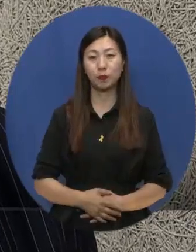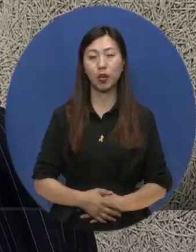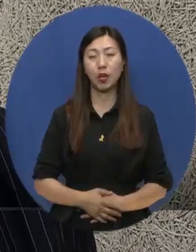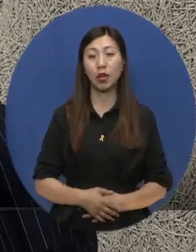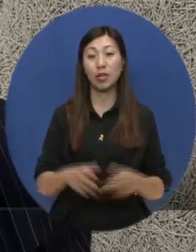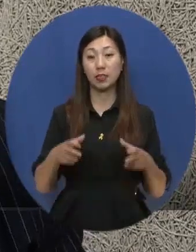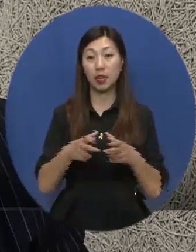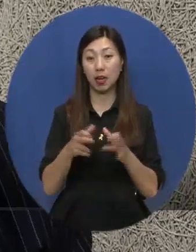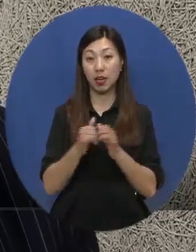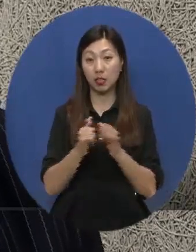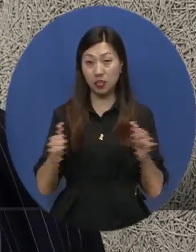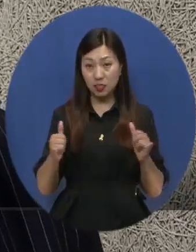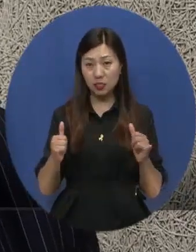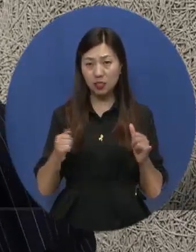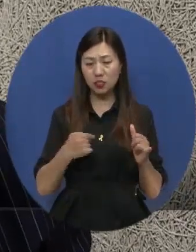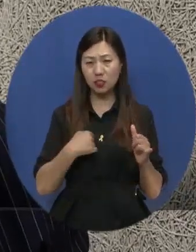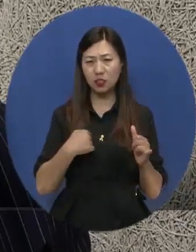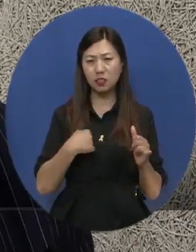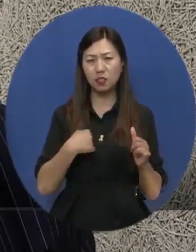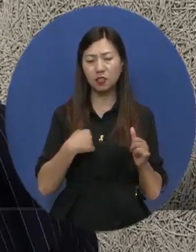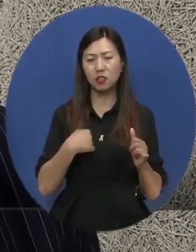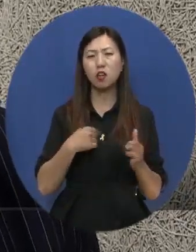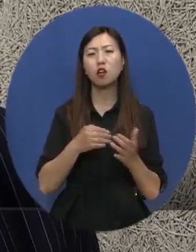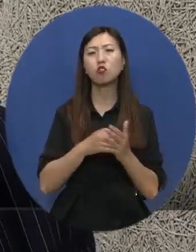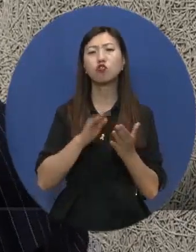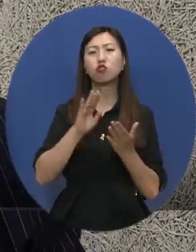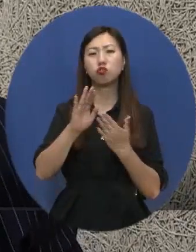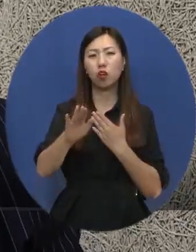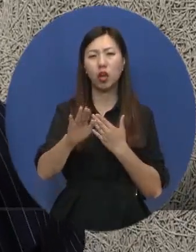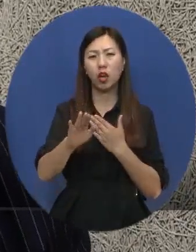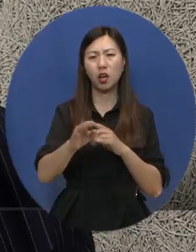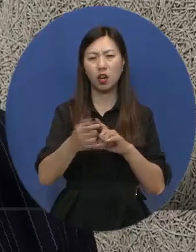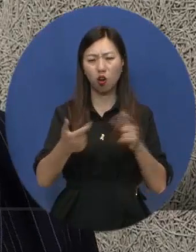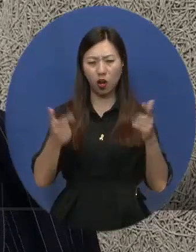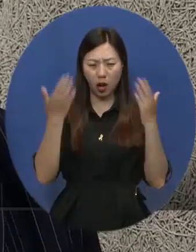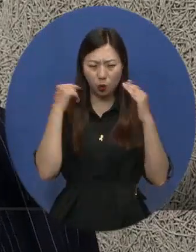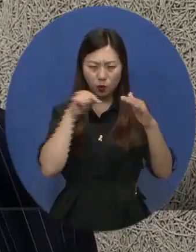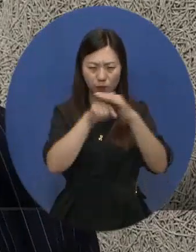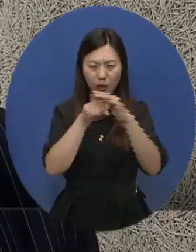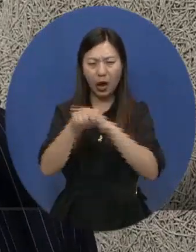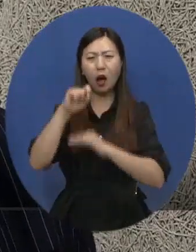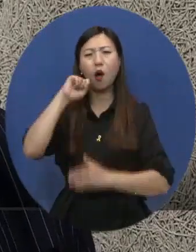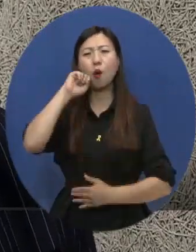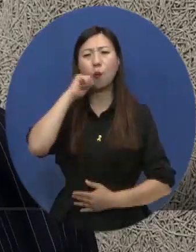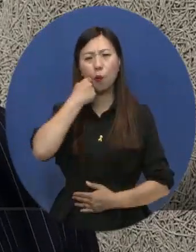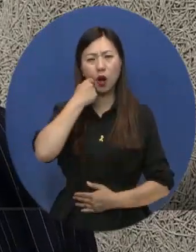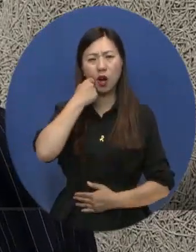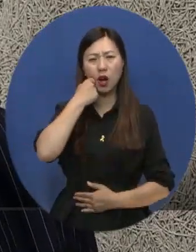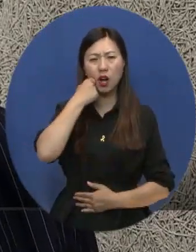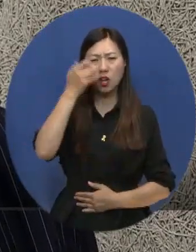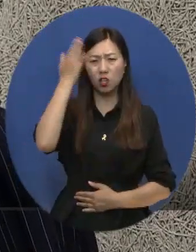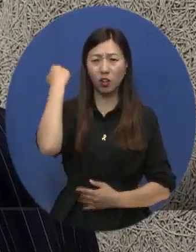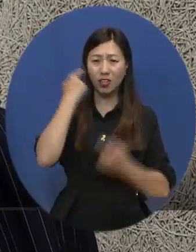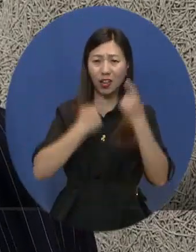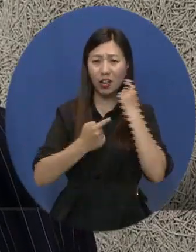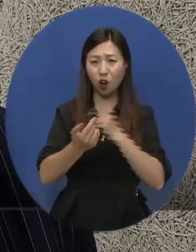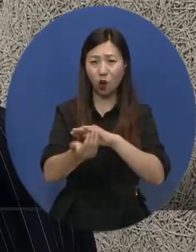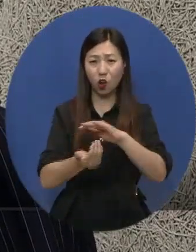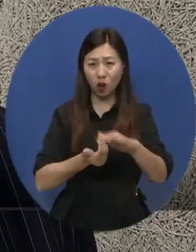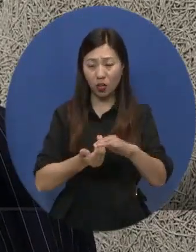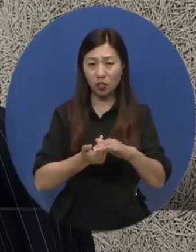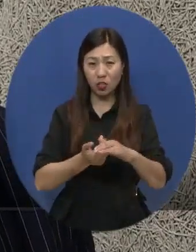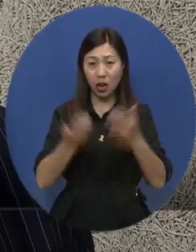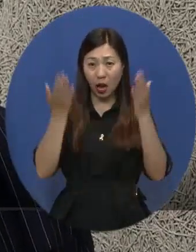장애를 가지고 나서 체력적으로 힘들어서 많은 학교에 나가기는 어렵더라고요. 전에는 다치기 전에 다섯 군데나